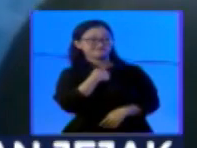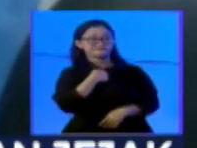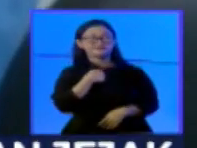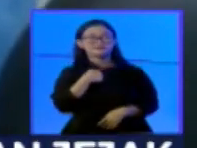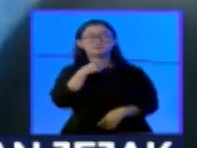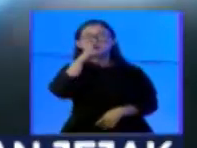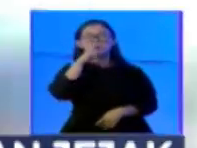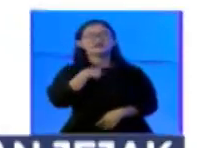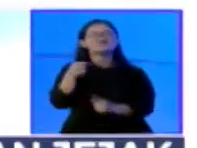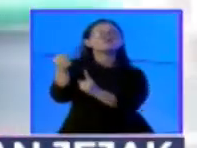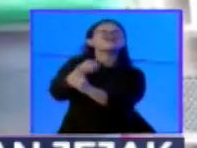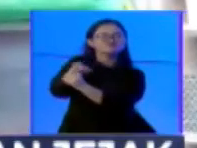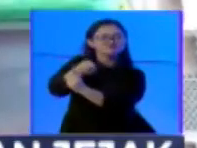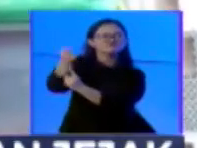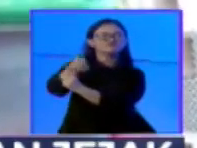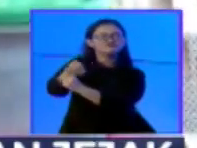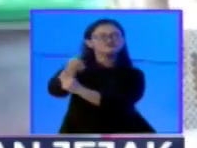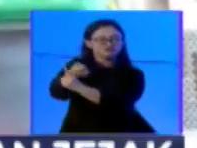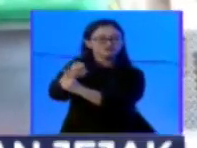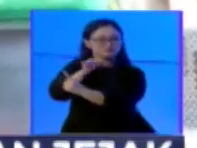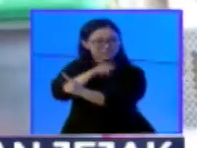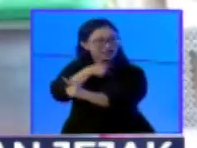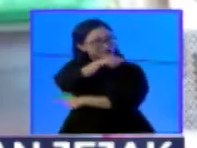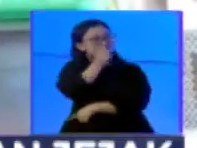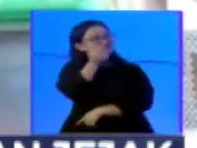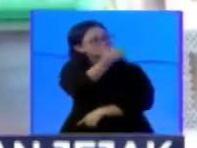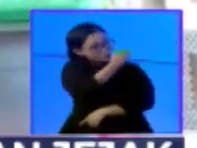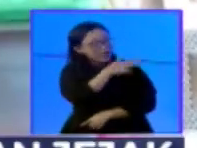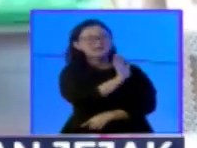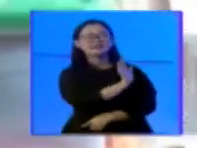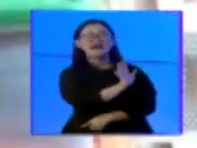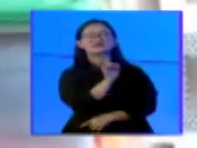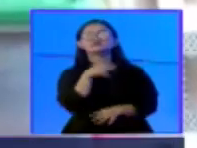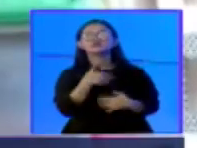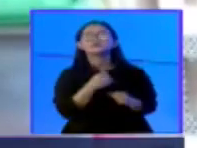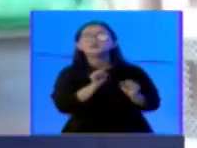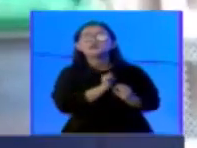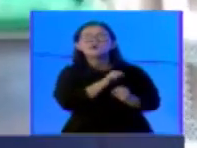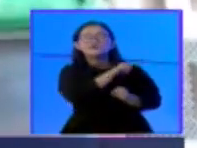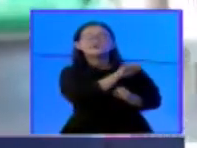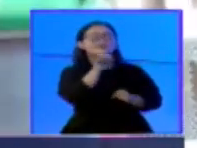IS. Karena saya takut istri saya masuk ke